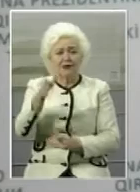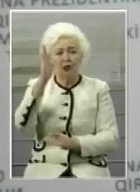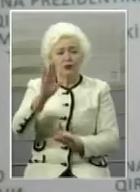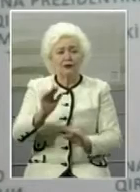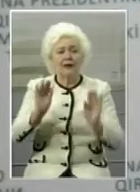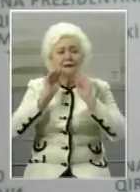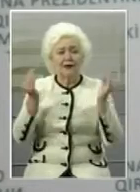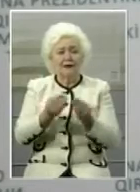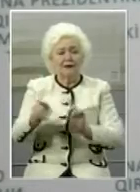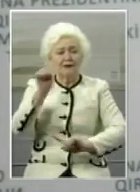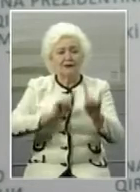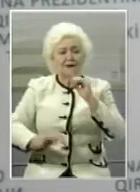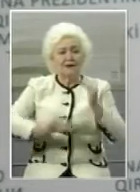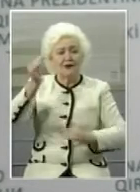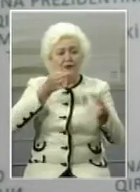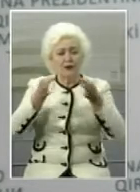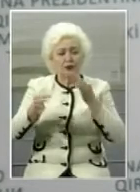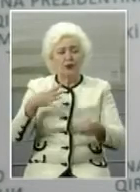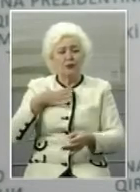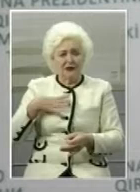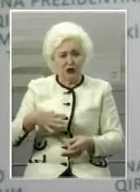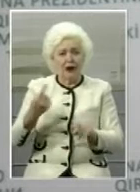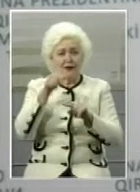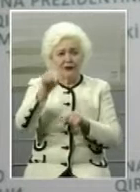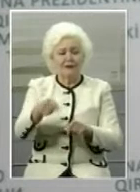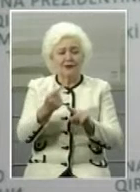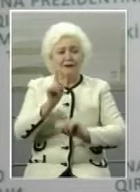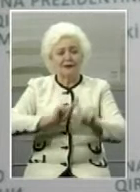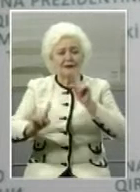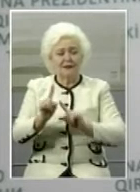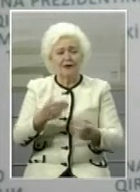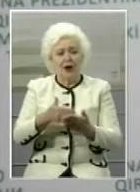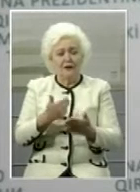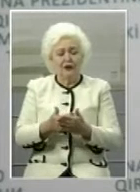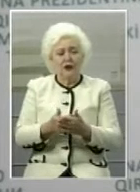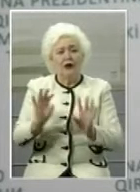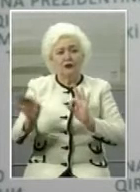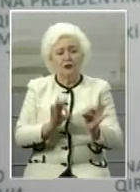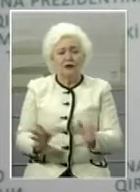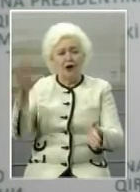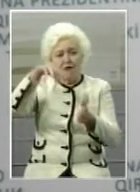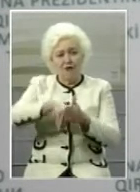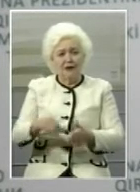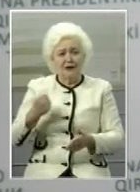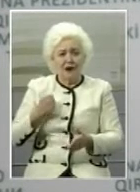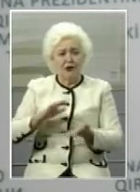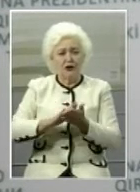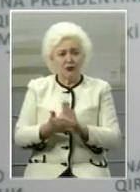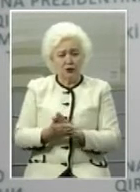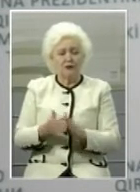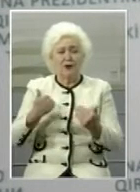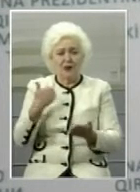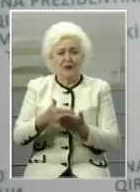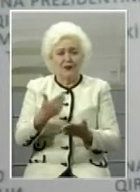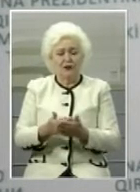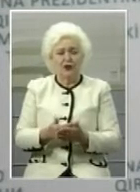засідання Верховної Ради, ми чекаємо на це засідання, вважаємо, що доцільне введення воєнного стану. Ми